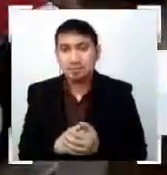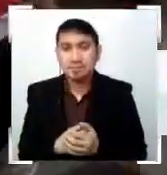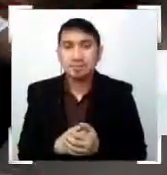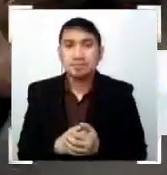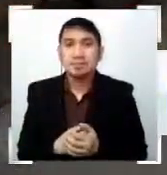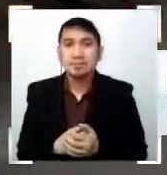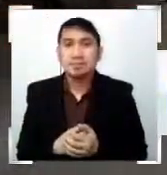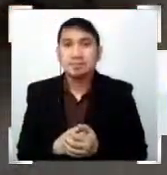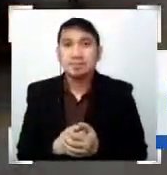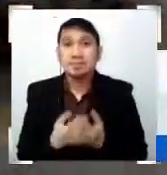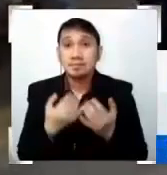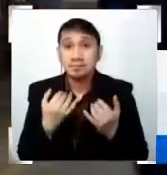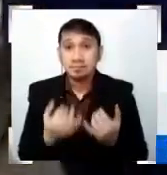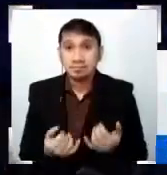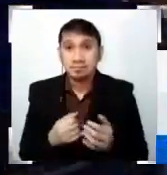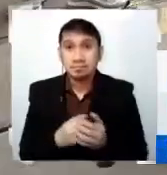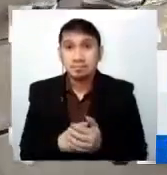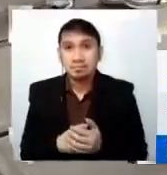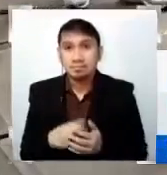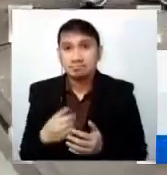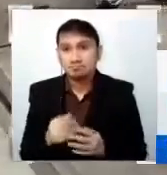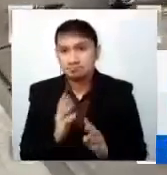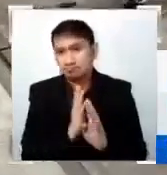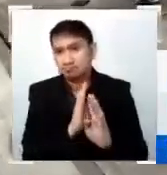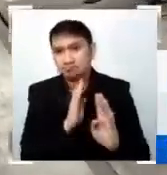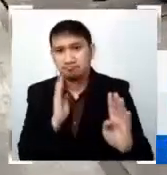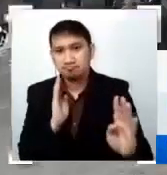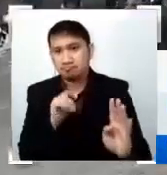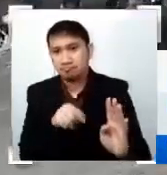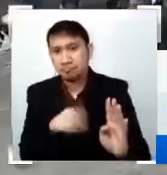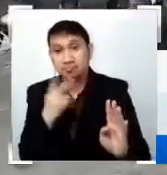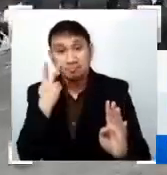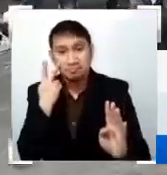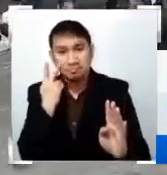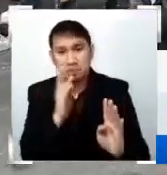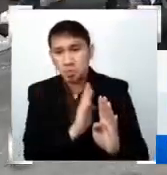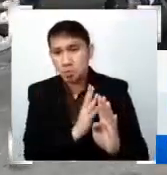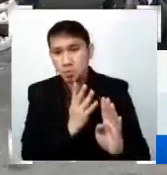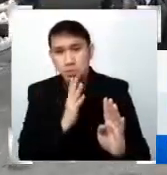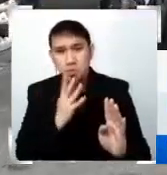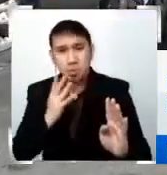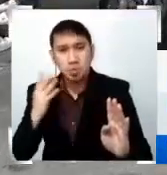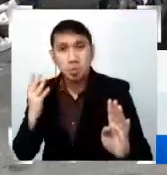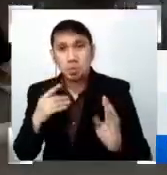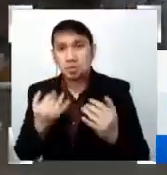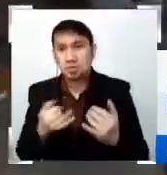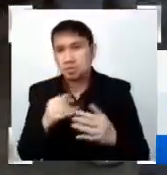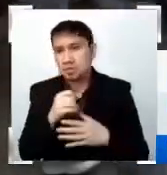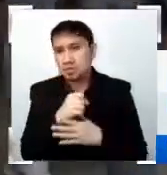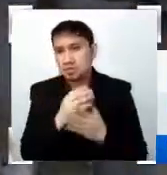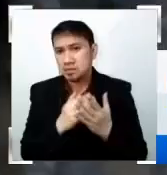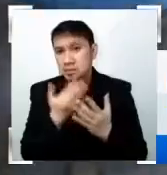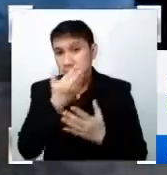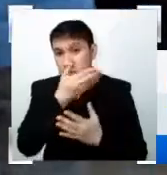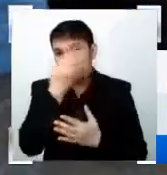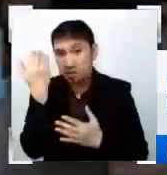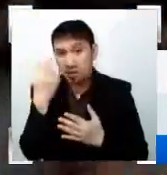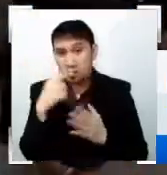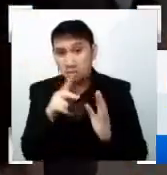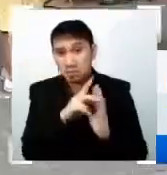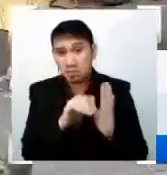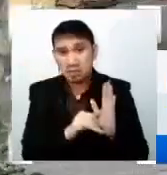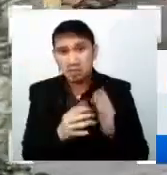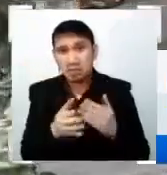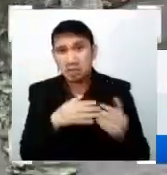Umupo na sa semento ang ilang pumila sa COMELEC office sa Maynila. Ang iba, nakalimot sa health protocols kahit may mga pulis na